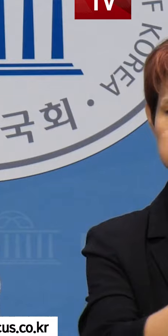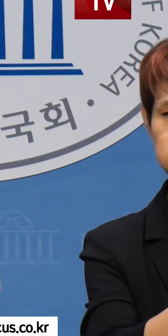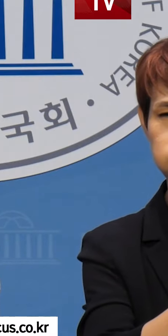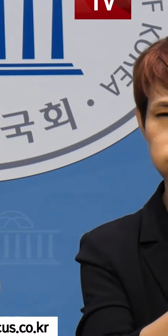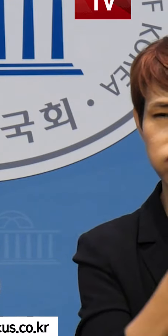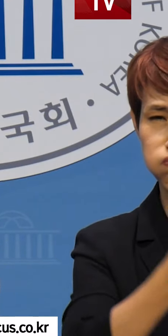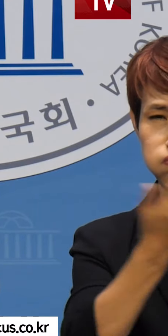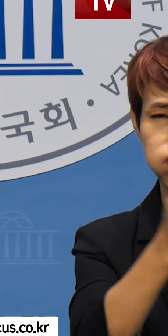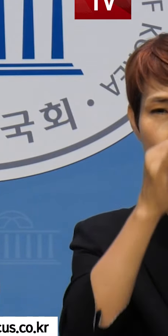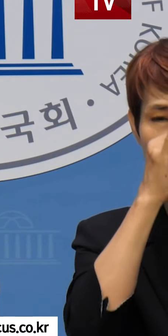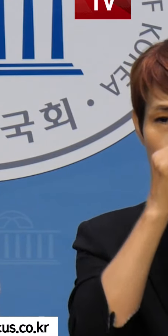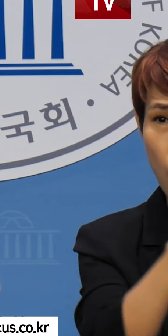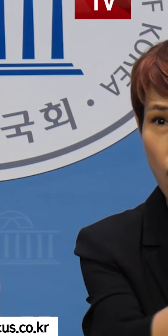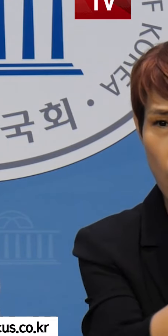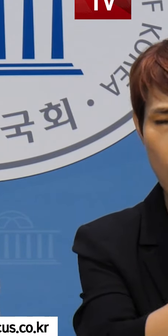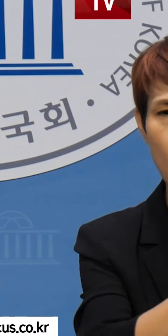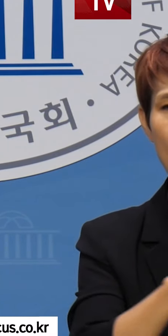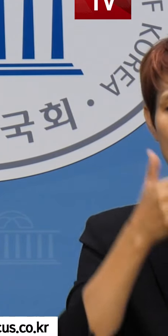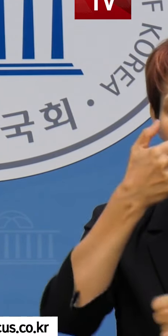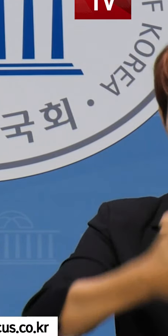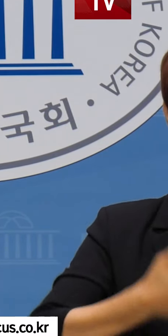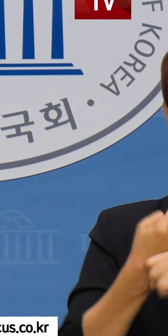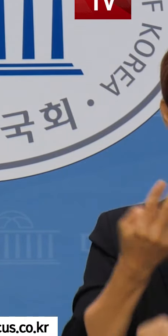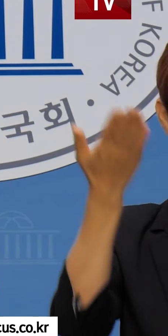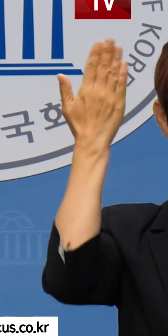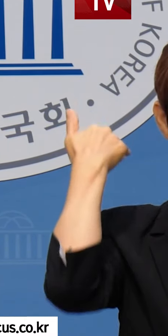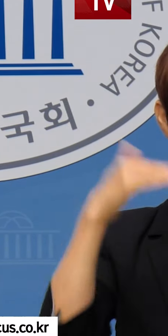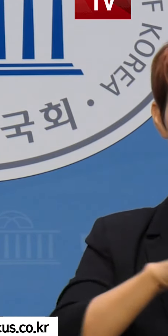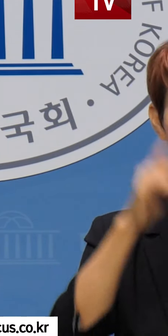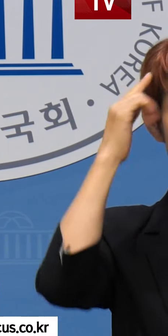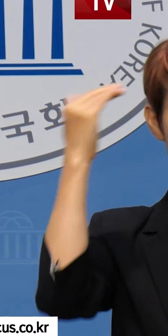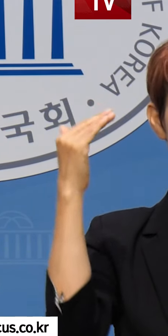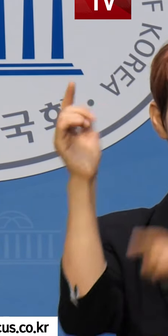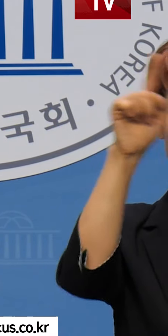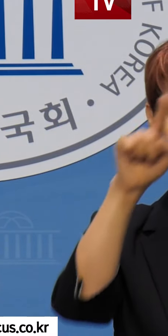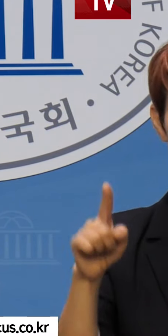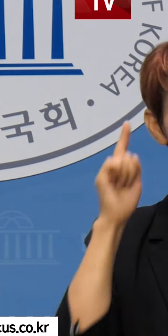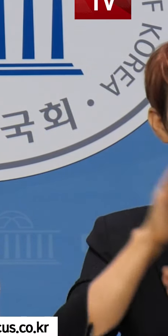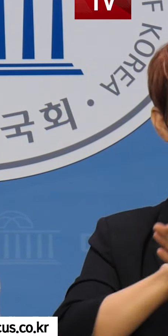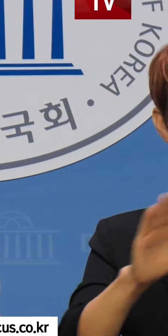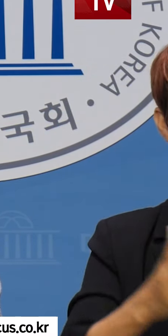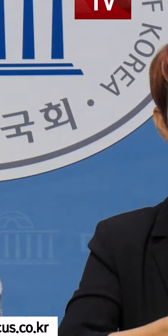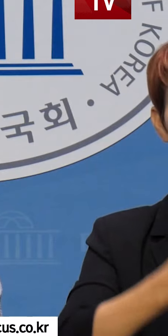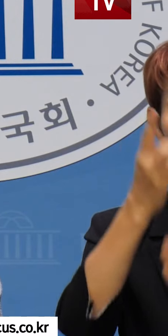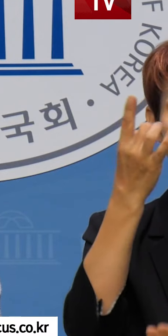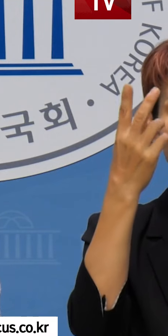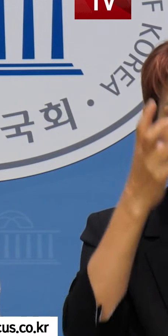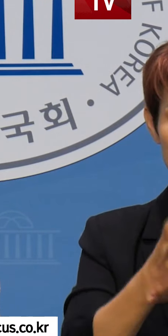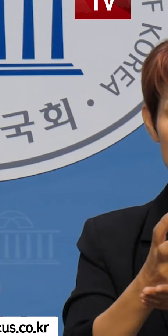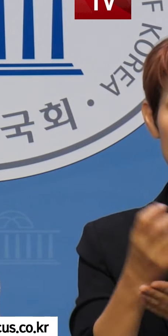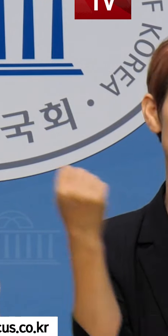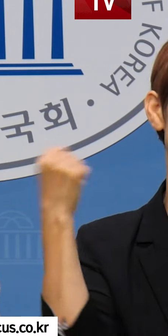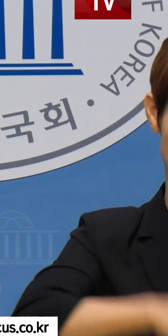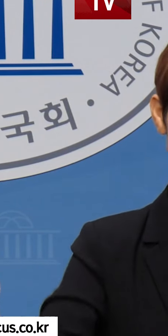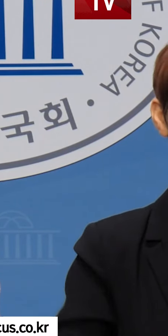전 오늘 우리가 이룩했던 한반도 평화통일의 3대 대원칙을 위배하는